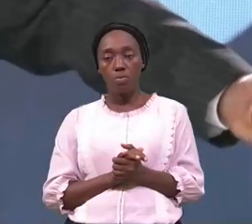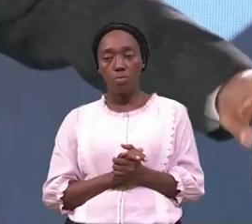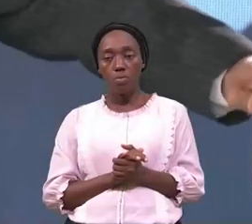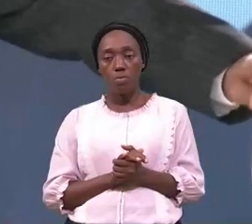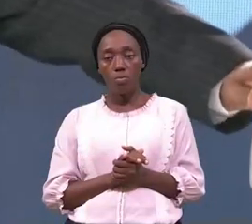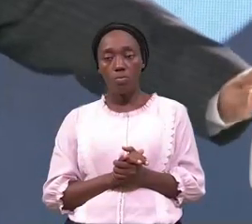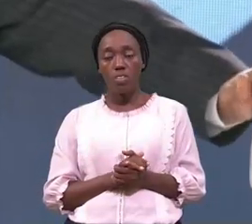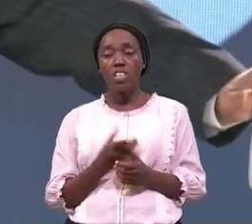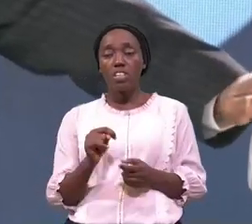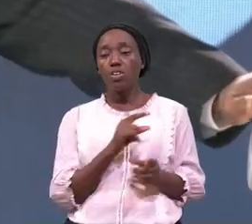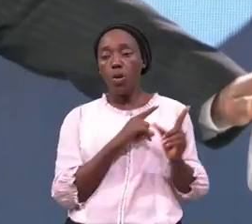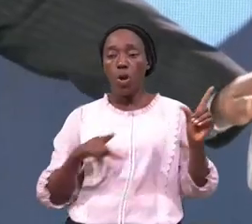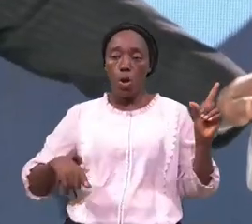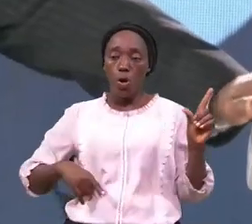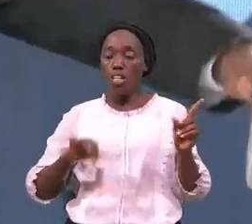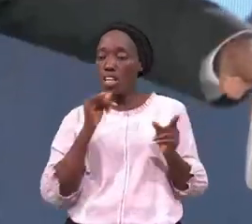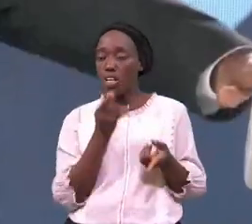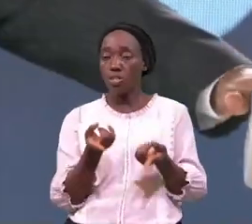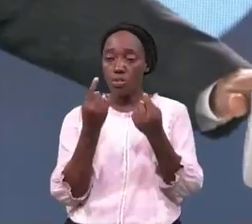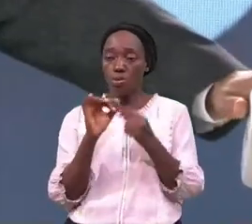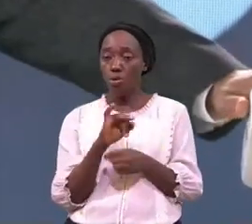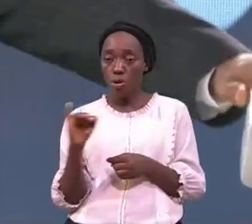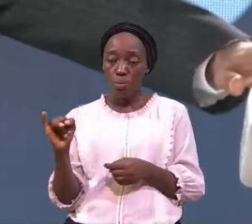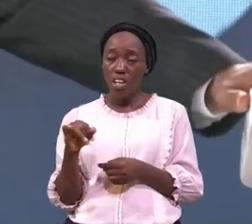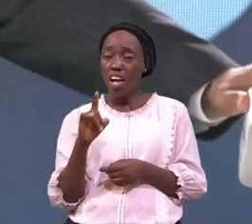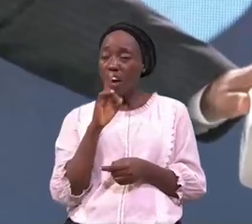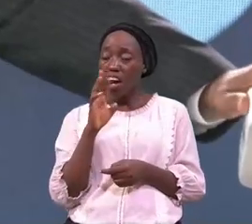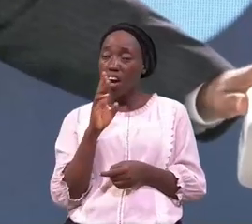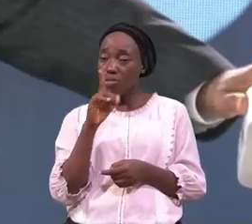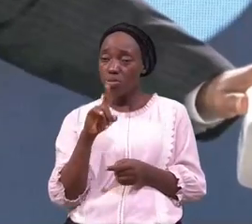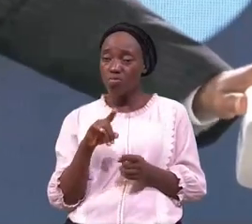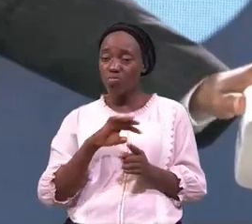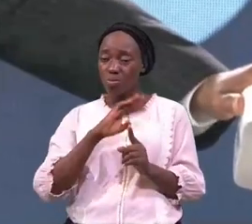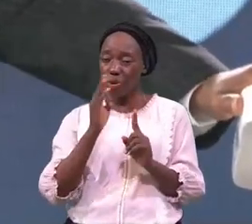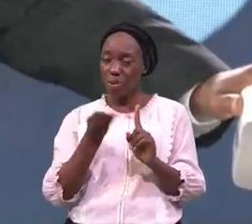le Seigneur vient, le Seigneur vient. Est-ce que tu convaincs quelqu'un?